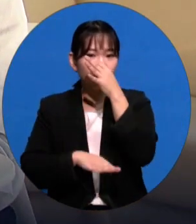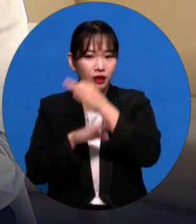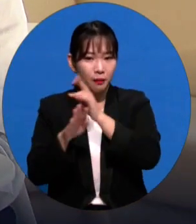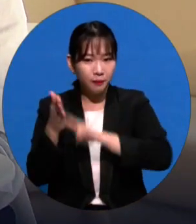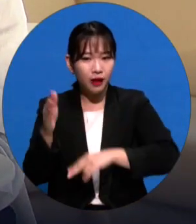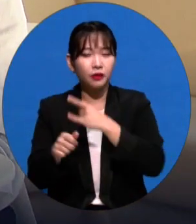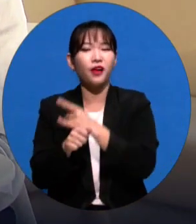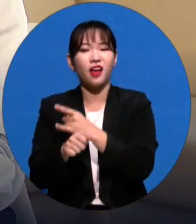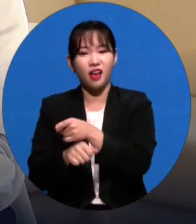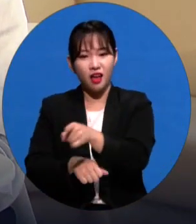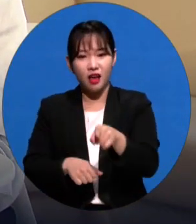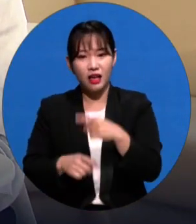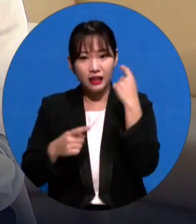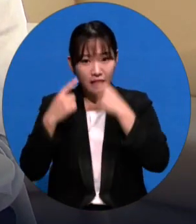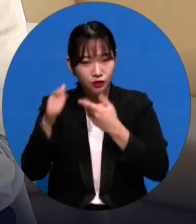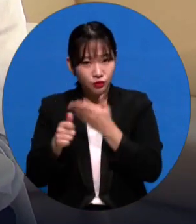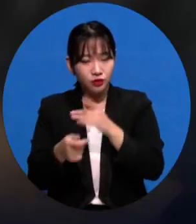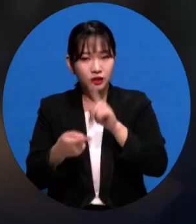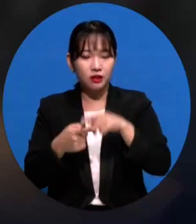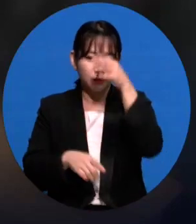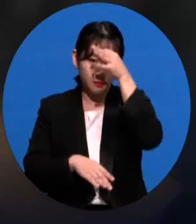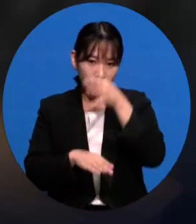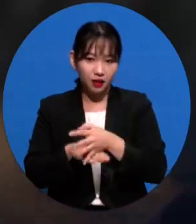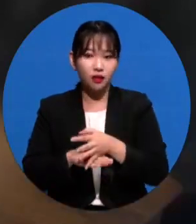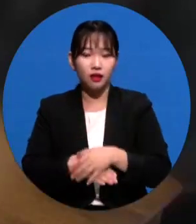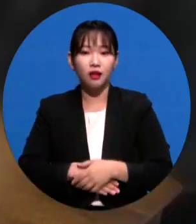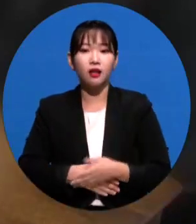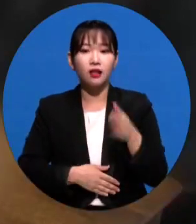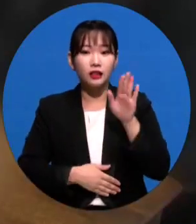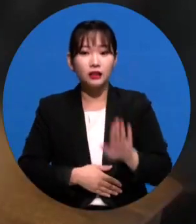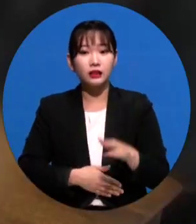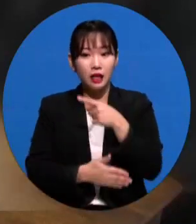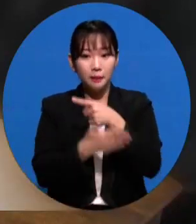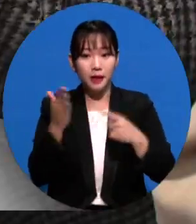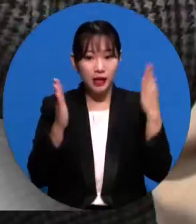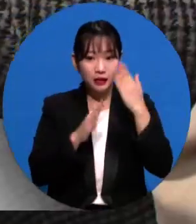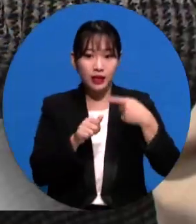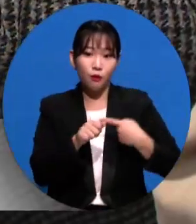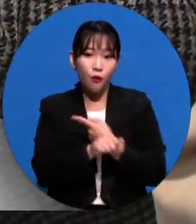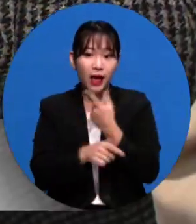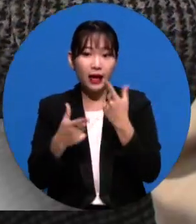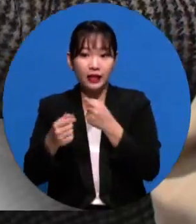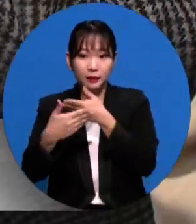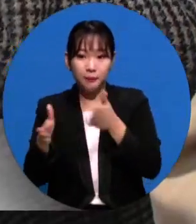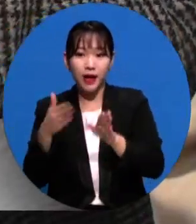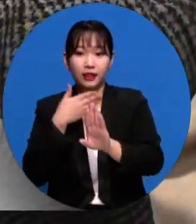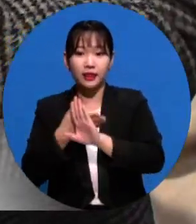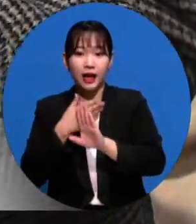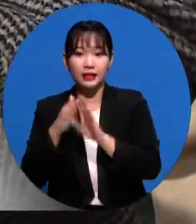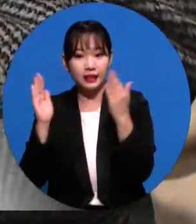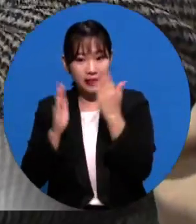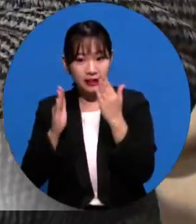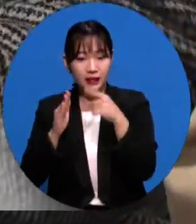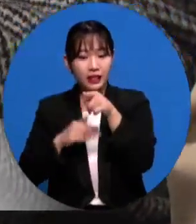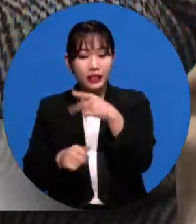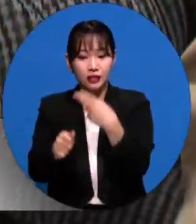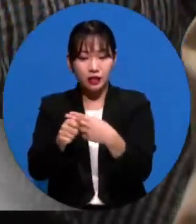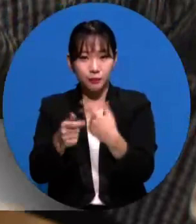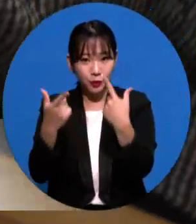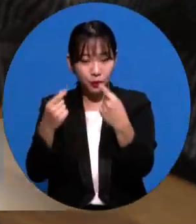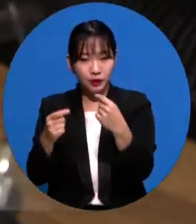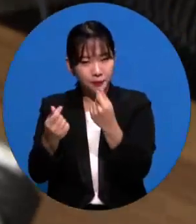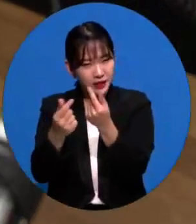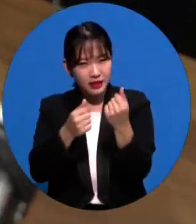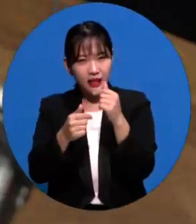하더라. 상처 준 것에 정말 미안하다. 그런데 피해 학생 말고 같은 반 다른 학생도 이 교사로부터 비슷한